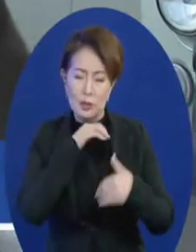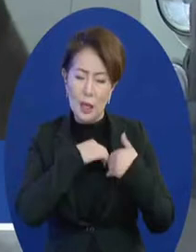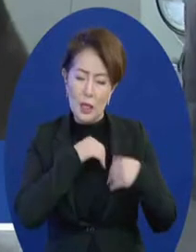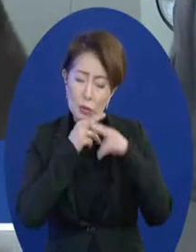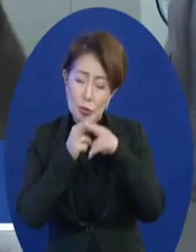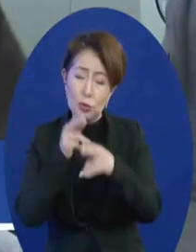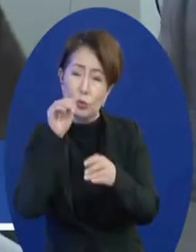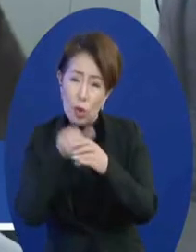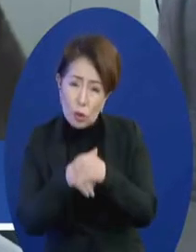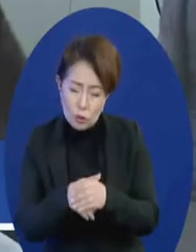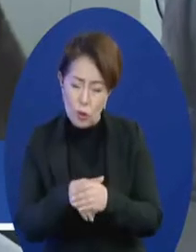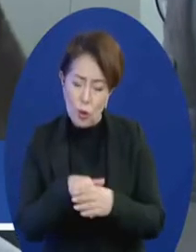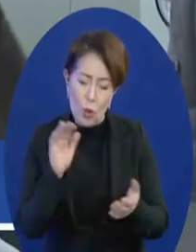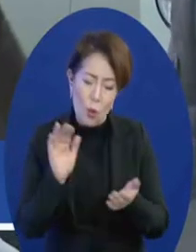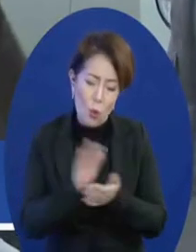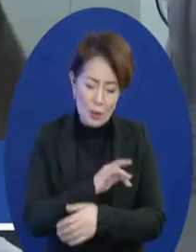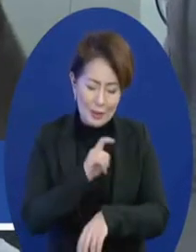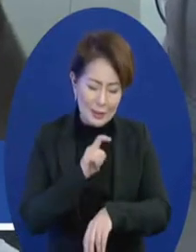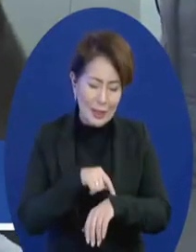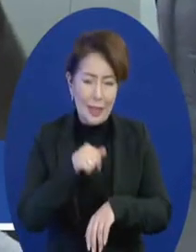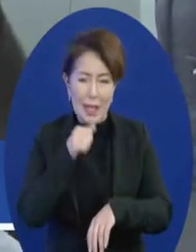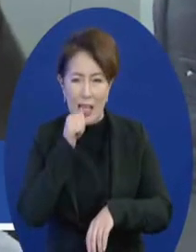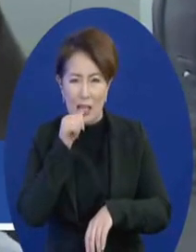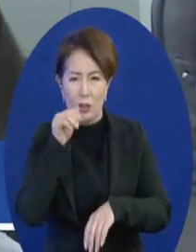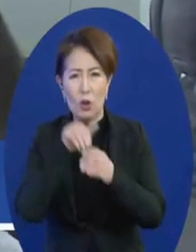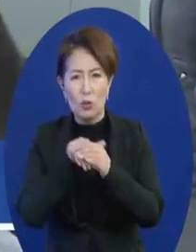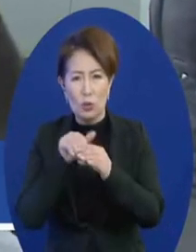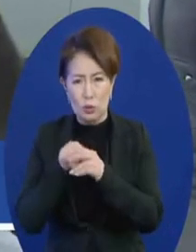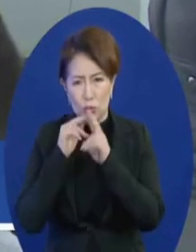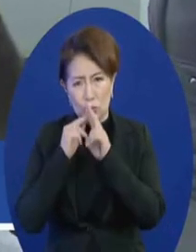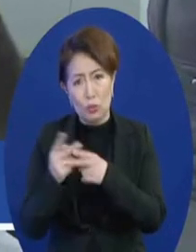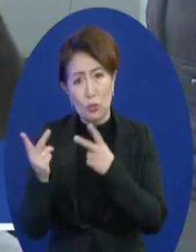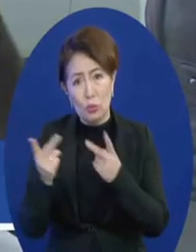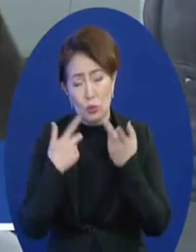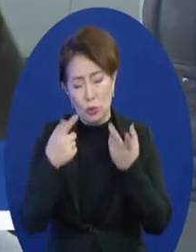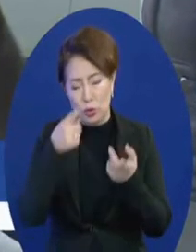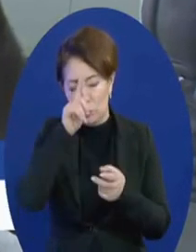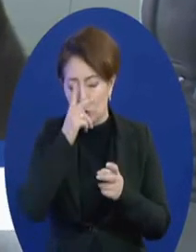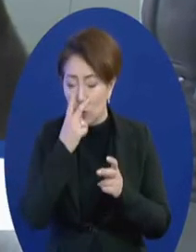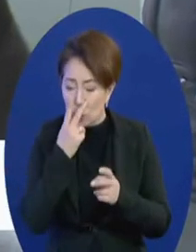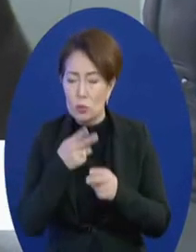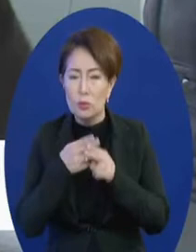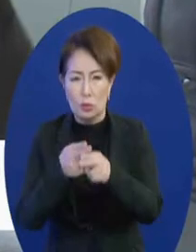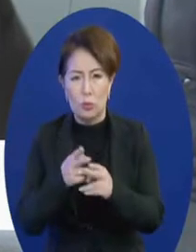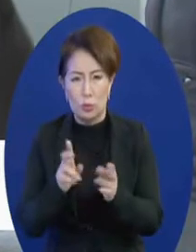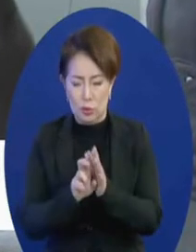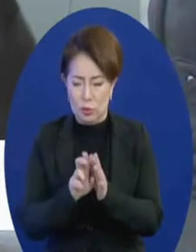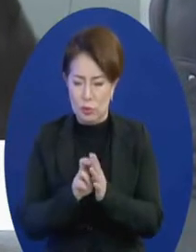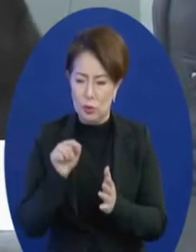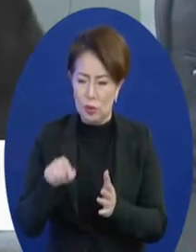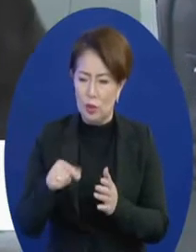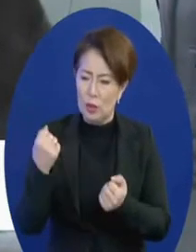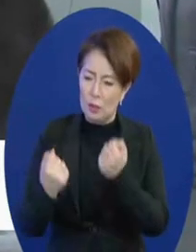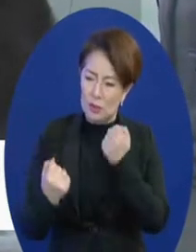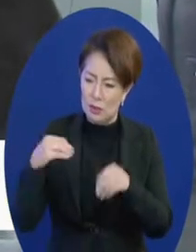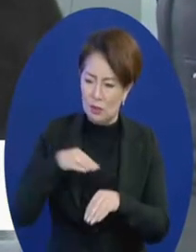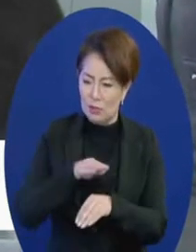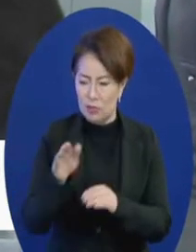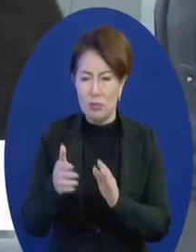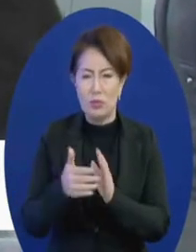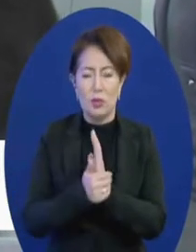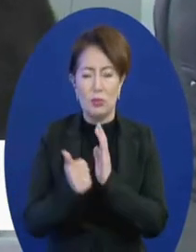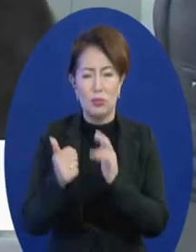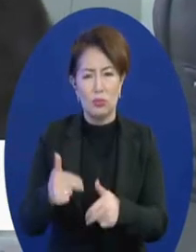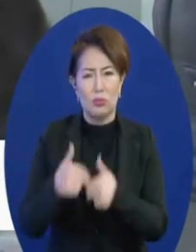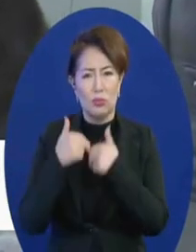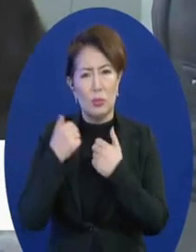бол маш хурдан түргэн одоо цаг хугацаанд бол очиж үйлчлэгээгээ үзүүлнэ. Тэгэхээр ийм сайхан туулах чадвар сайтай ийм